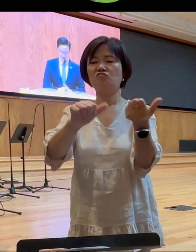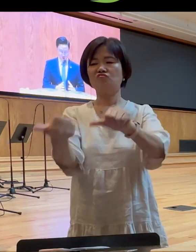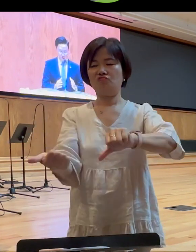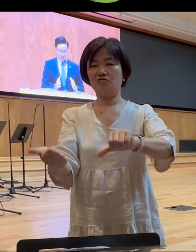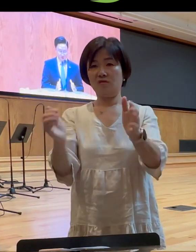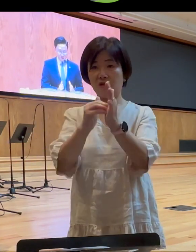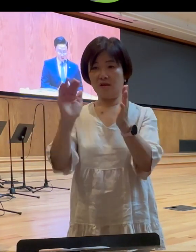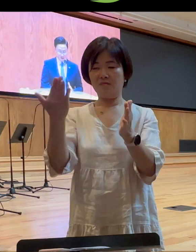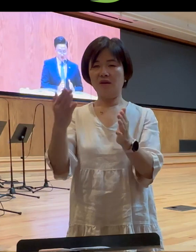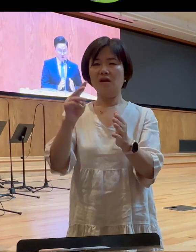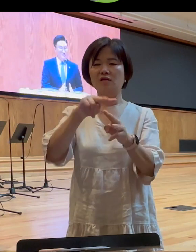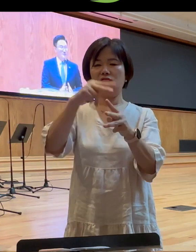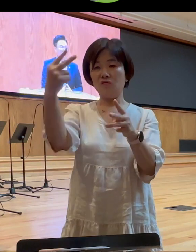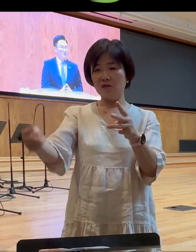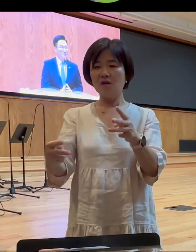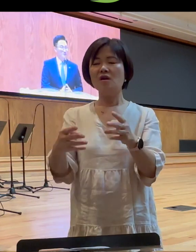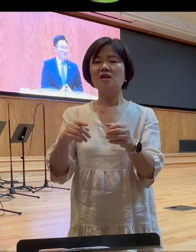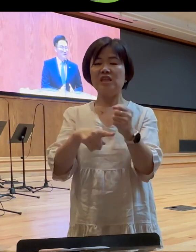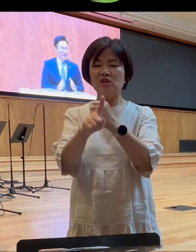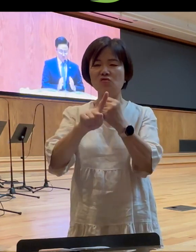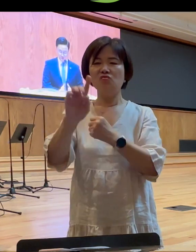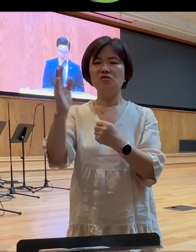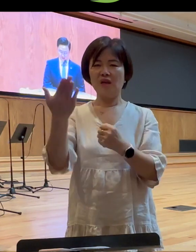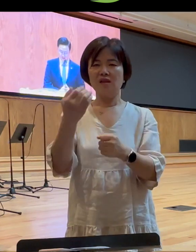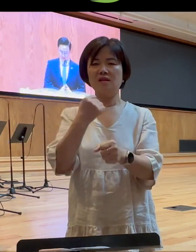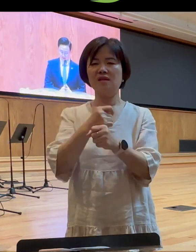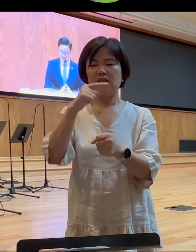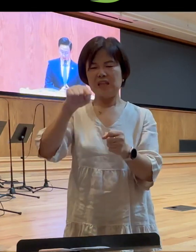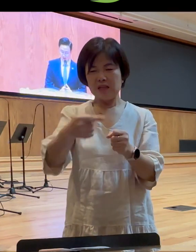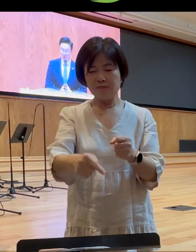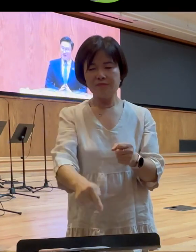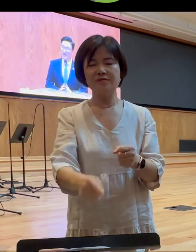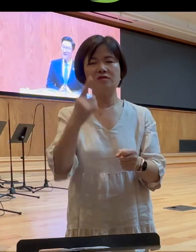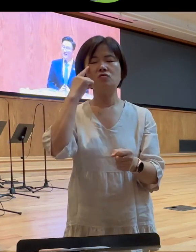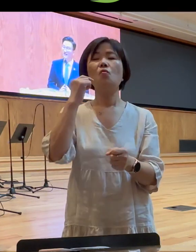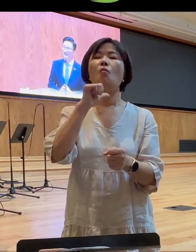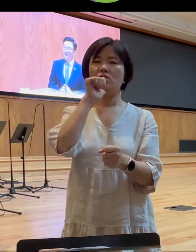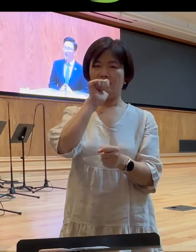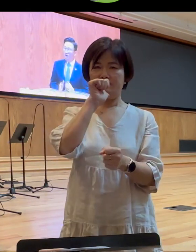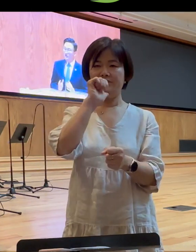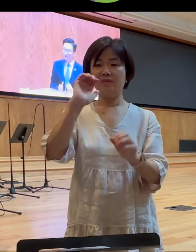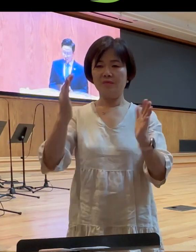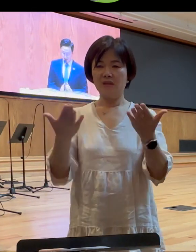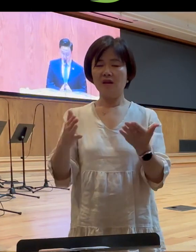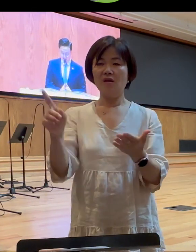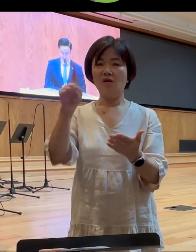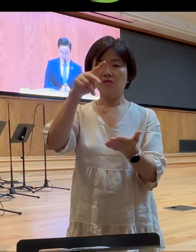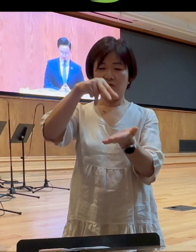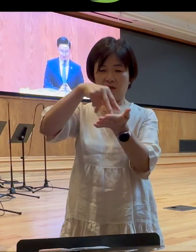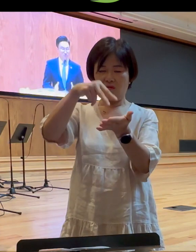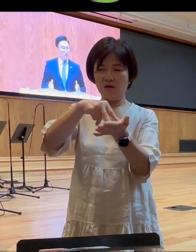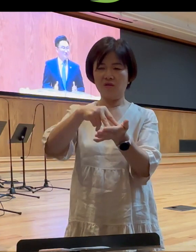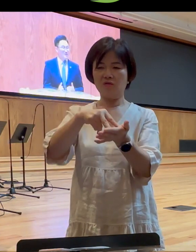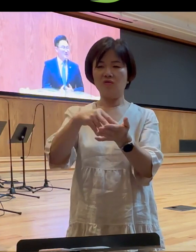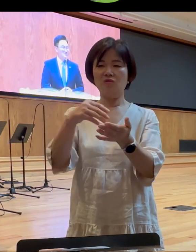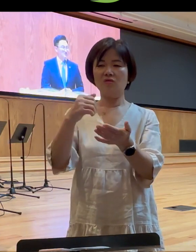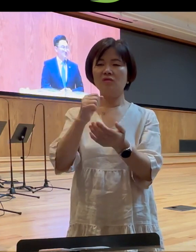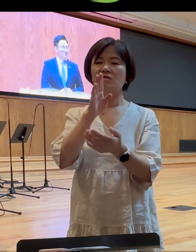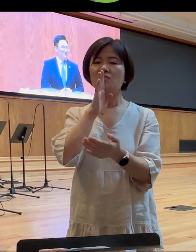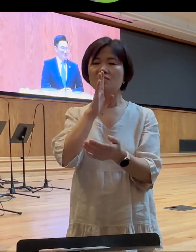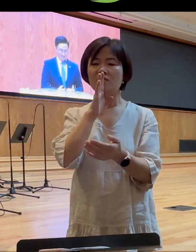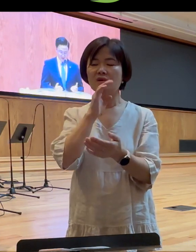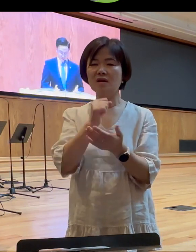그 추락의 원인이 된 졸음이 바로 이 힙노스입니다. 어떤 상황에서도